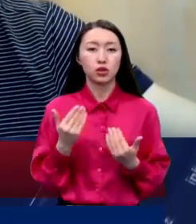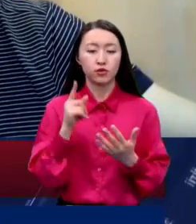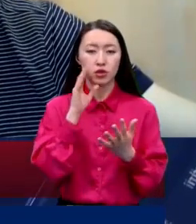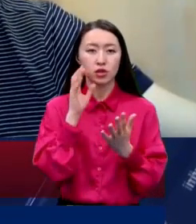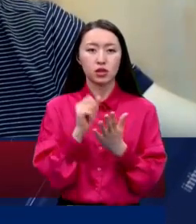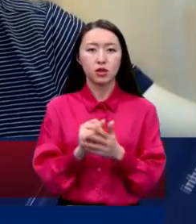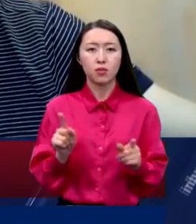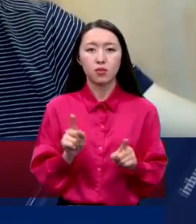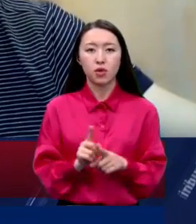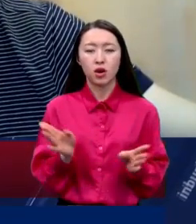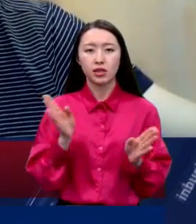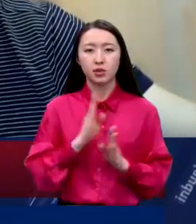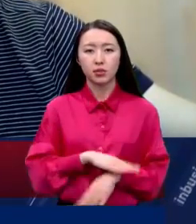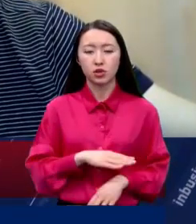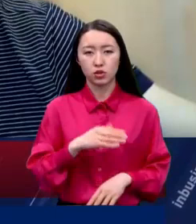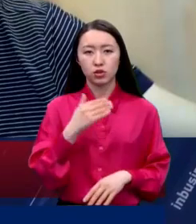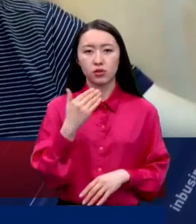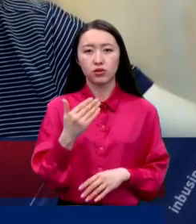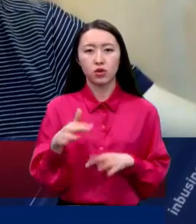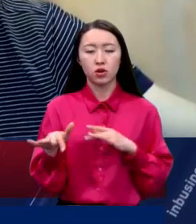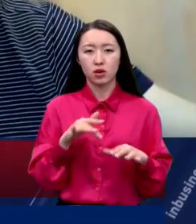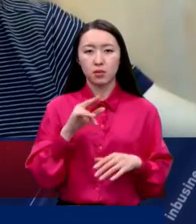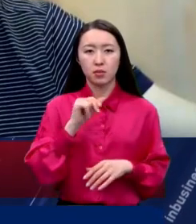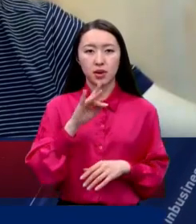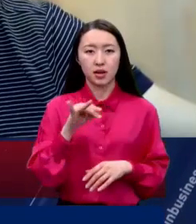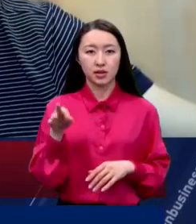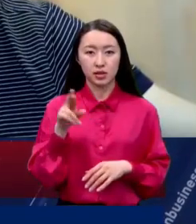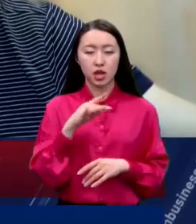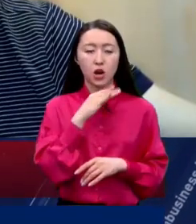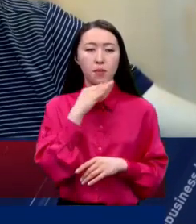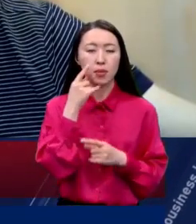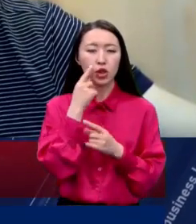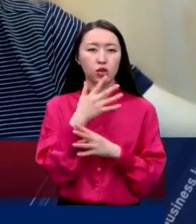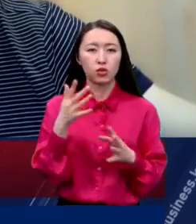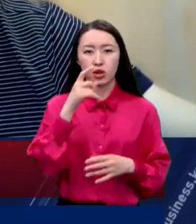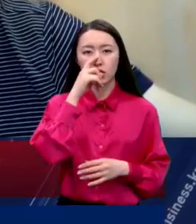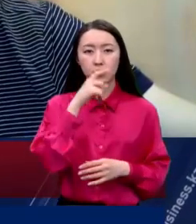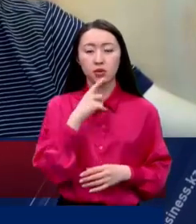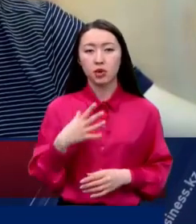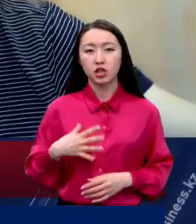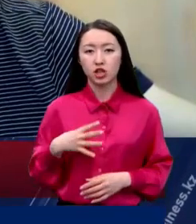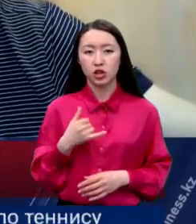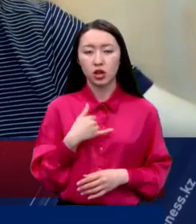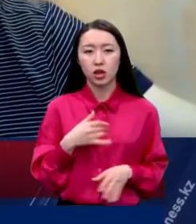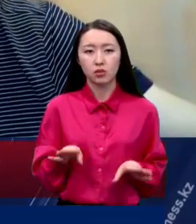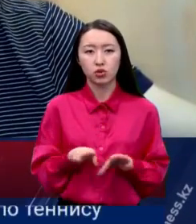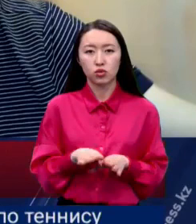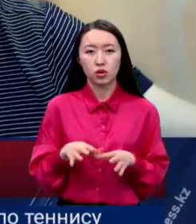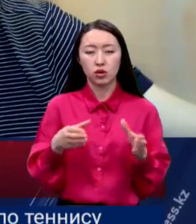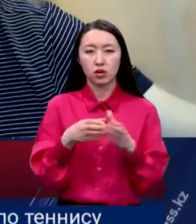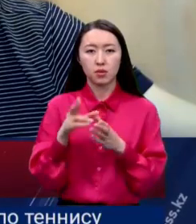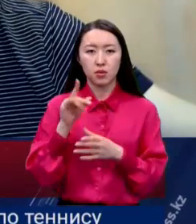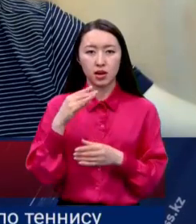такую разочарованность электората в партийной работе. Многие вот действительно не понимают, зачем нам столько партий, и еще